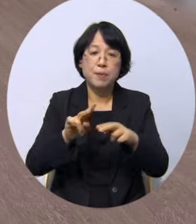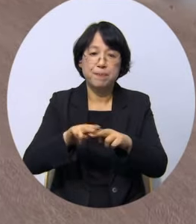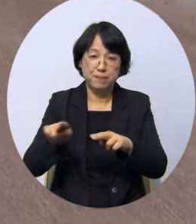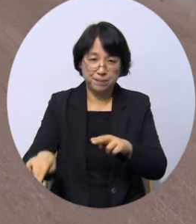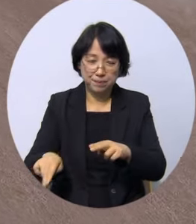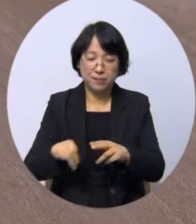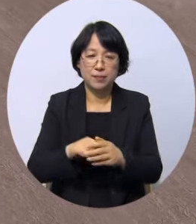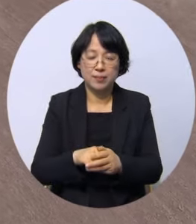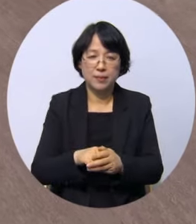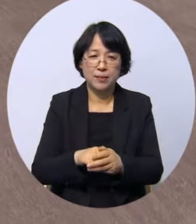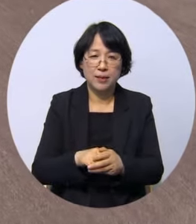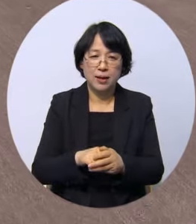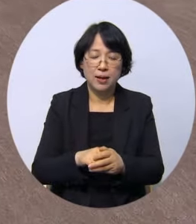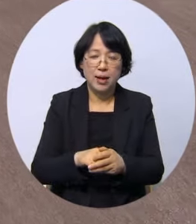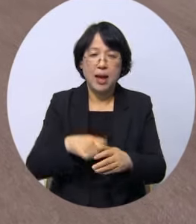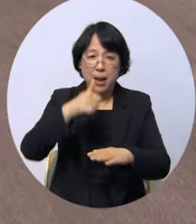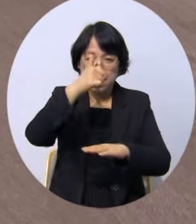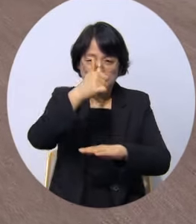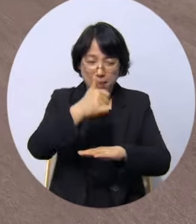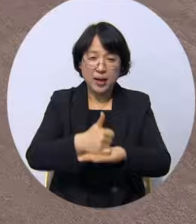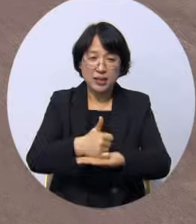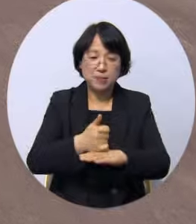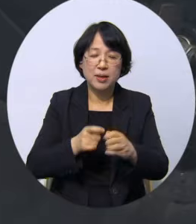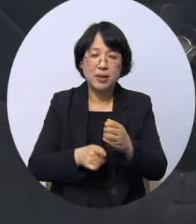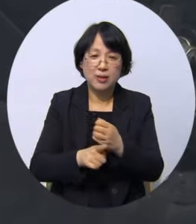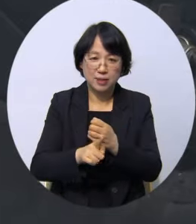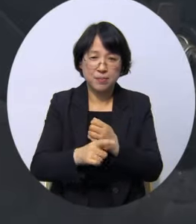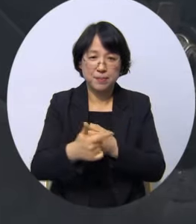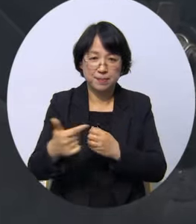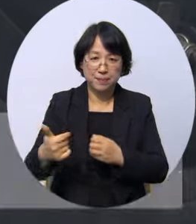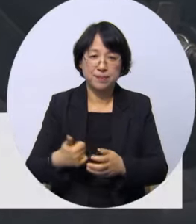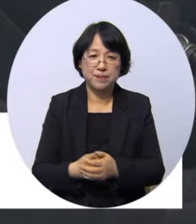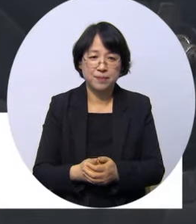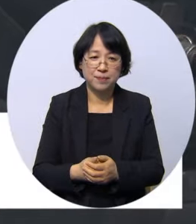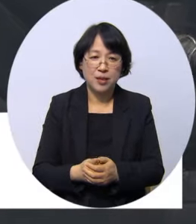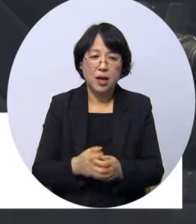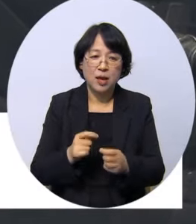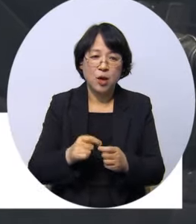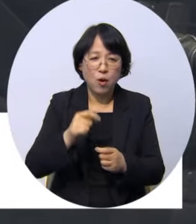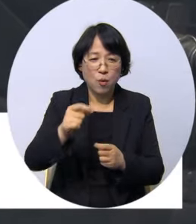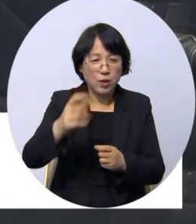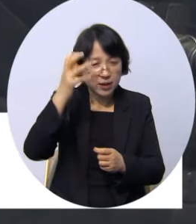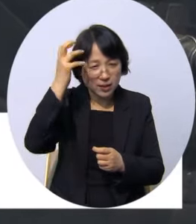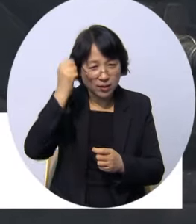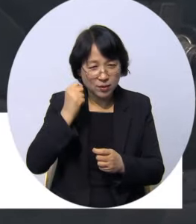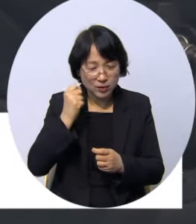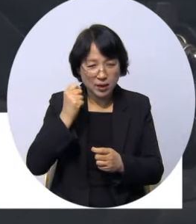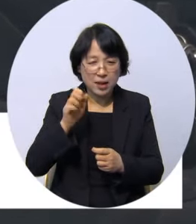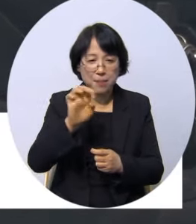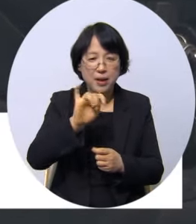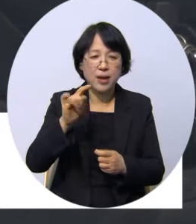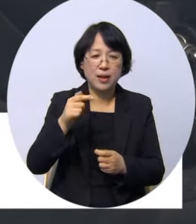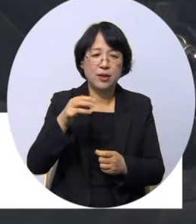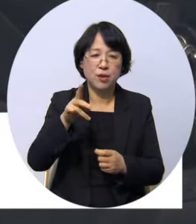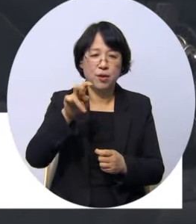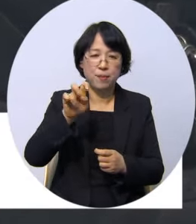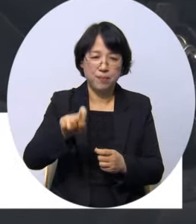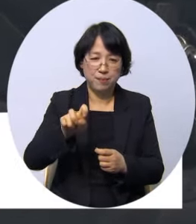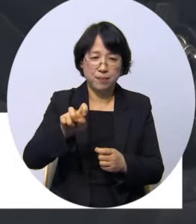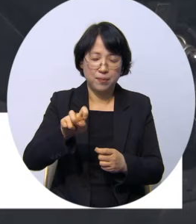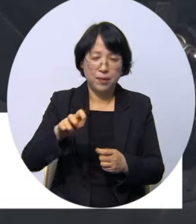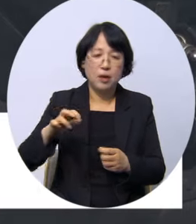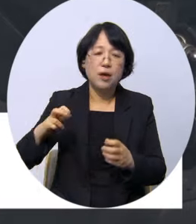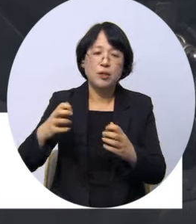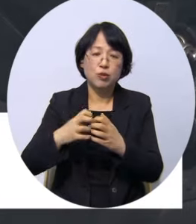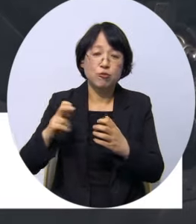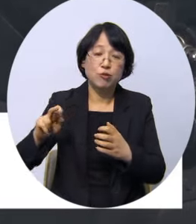함께하며 팬텀의 마지막에 의미를 더했습니다 길이 기억될 팬텀 전투기의 마지막 현역 시절을 함께하게